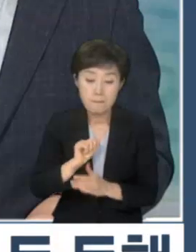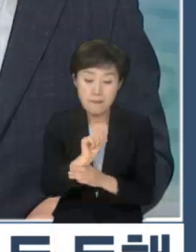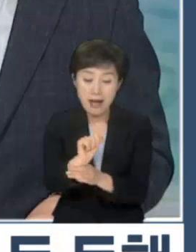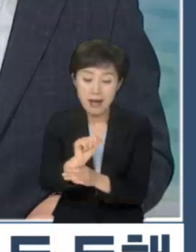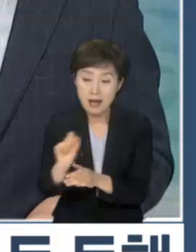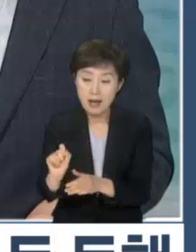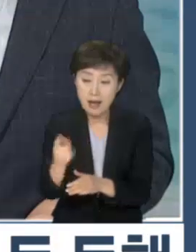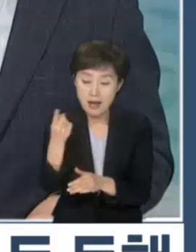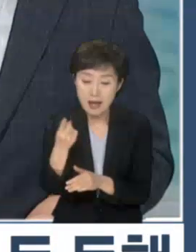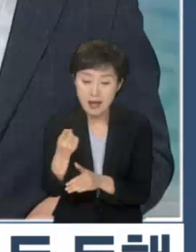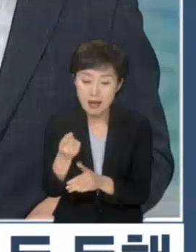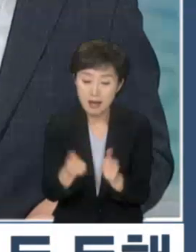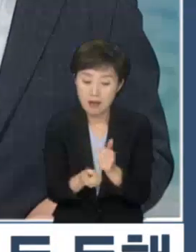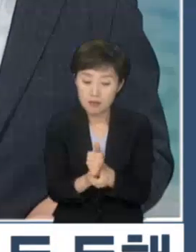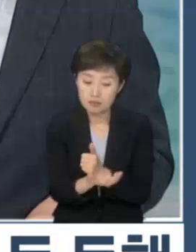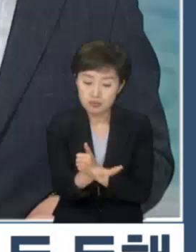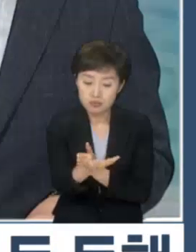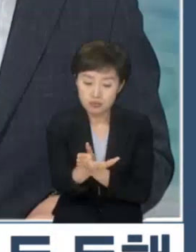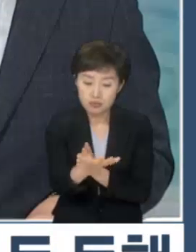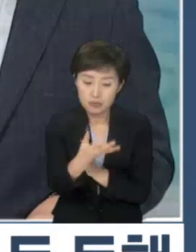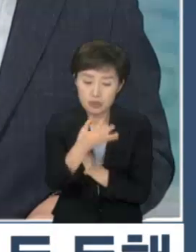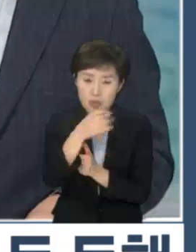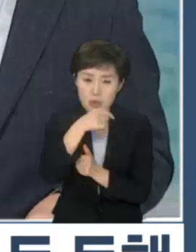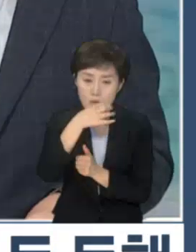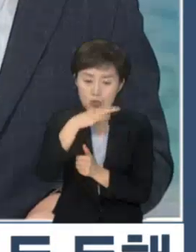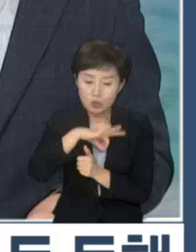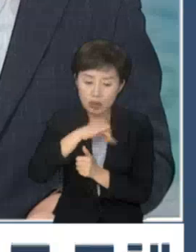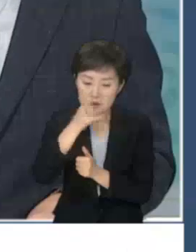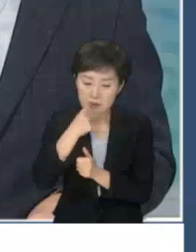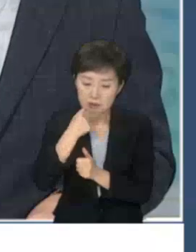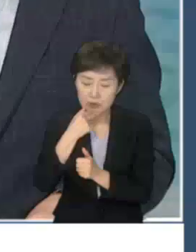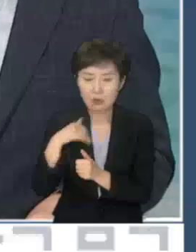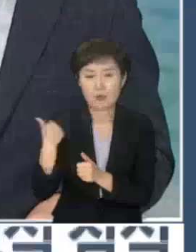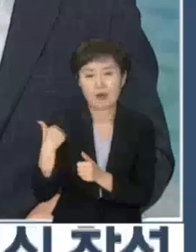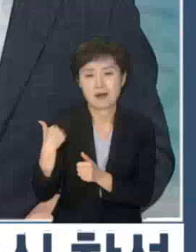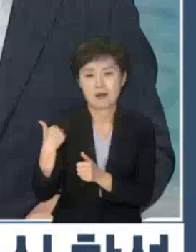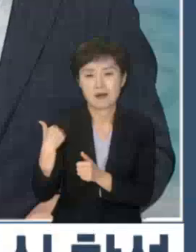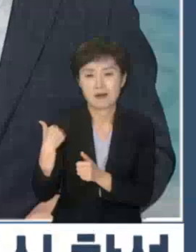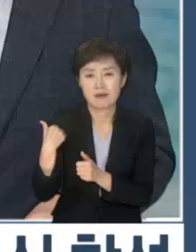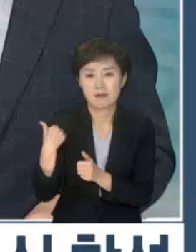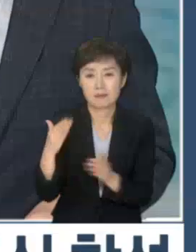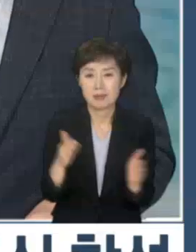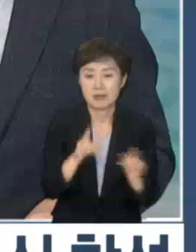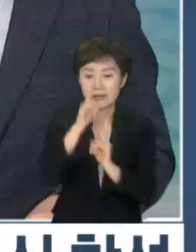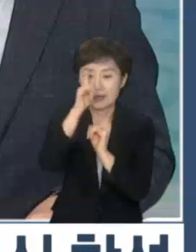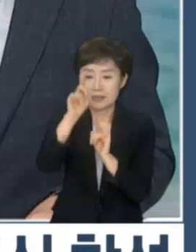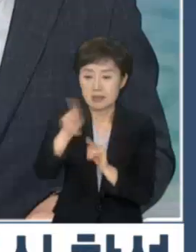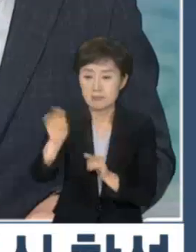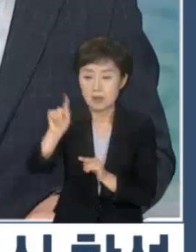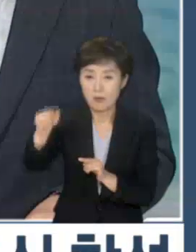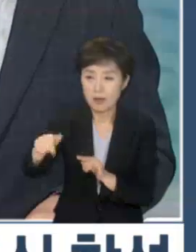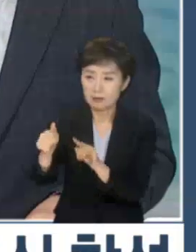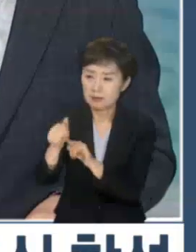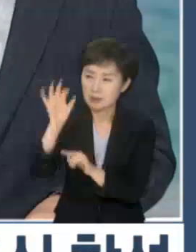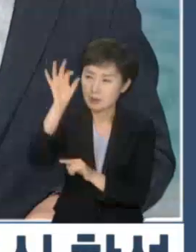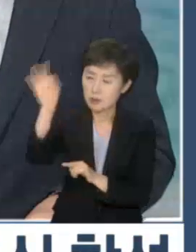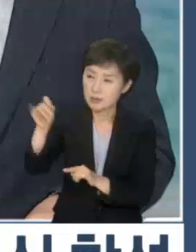예단해서 이야기하기에는 좀 이런 측면이 있어 보이고 이명박 전 대통령 같은 경우는 참